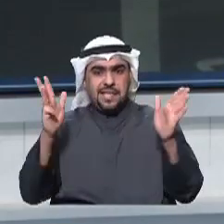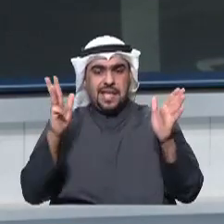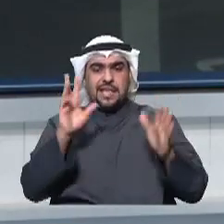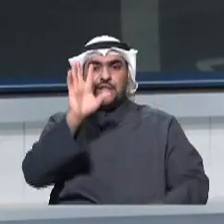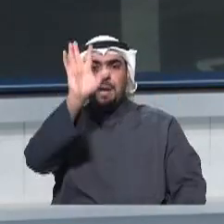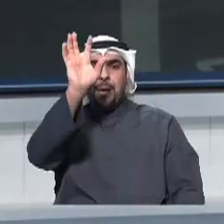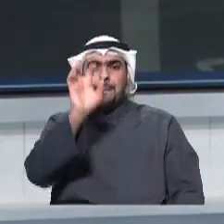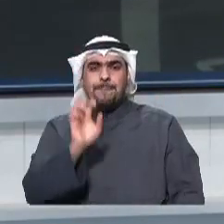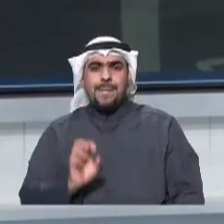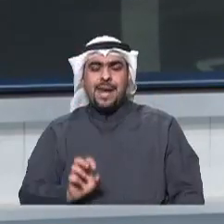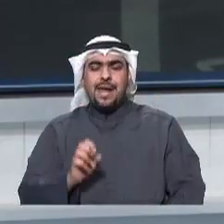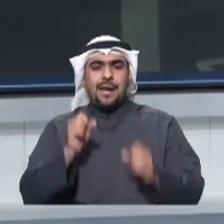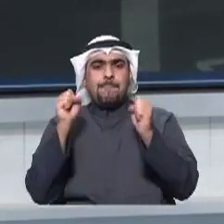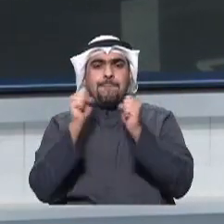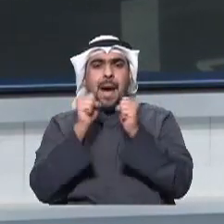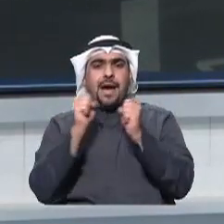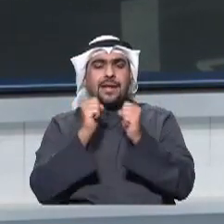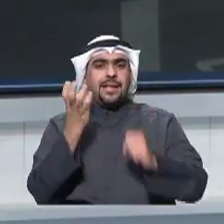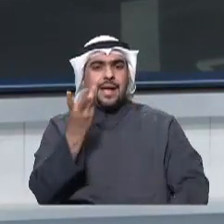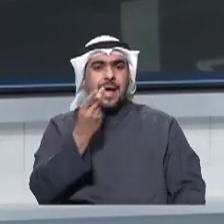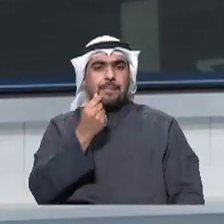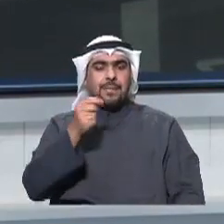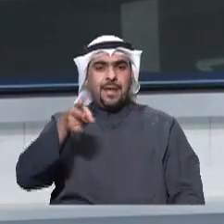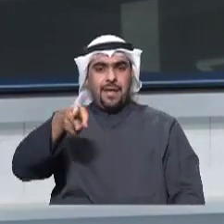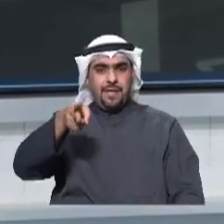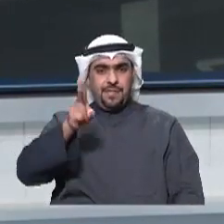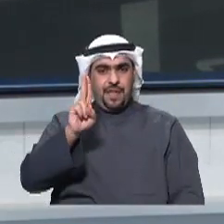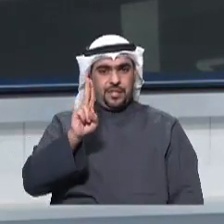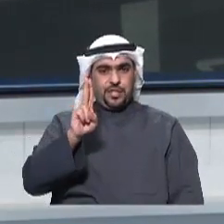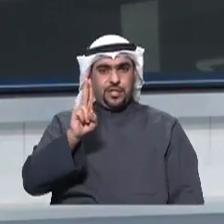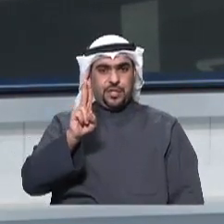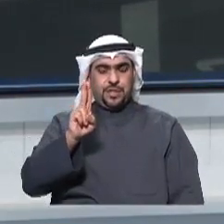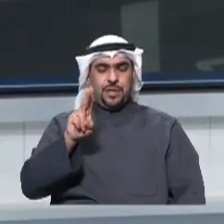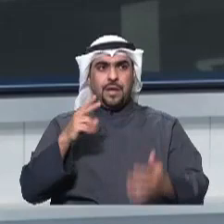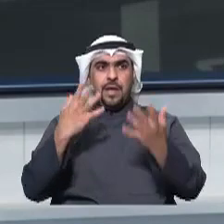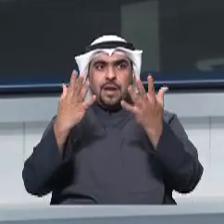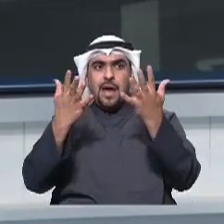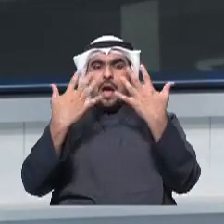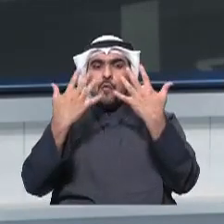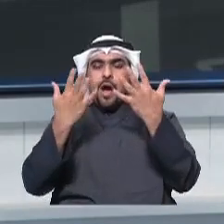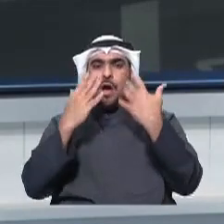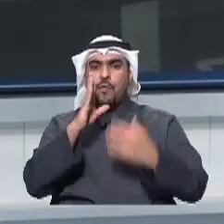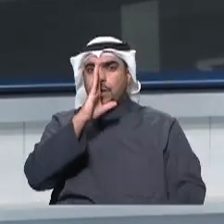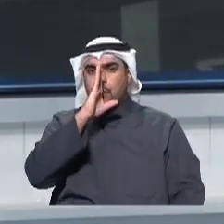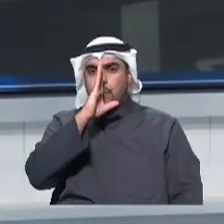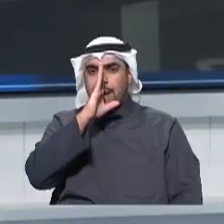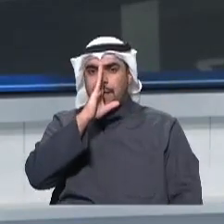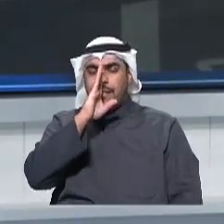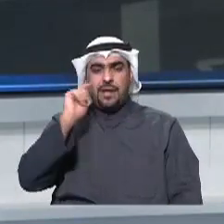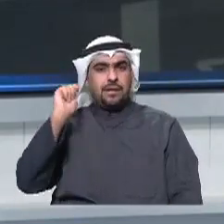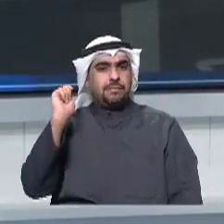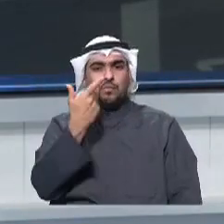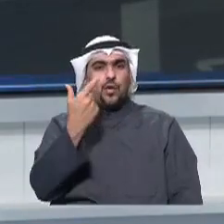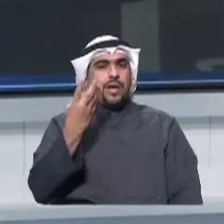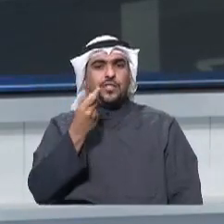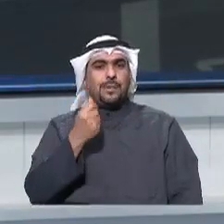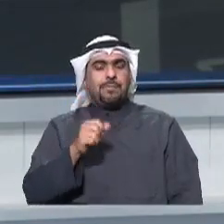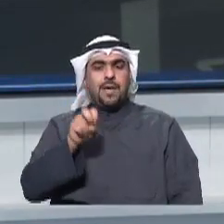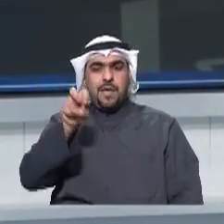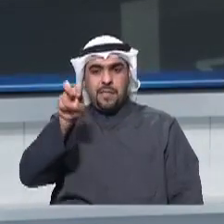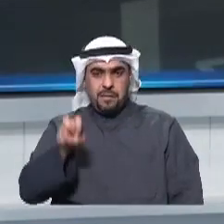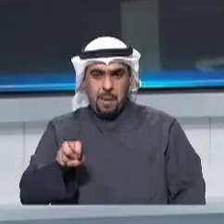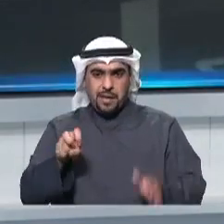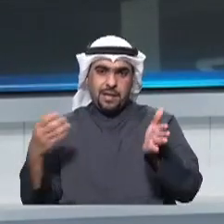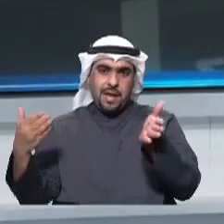إلى 12 درجة مئوية لأدنى حرارة، رياح متقلبة الاتجاه إلى شمالية شرقية يوم الأثنين سرعتها من 8 إلى 28 كيلومتر